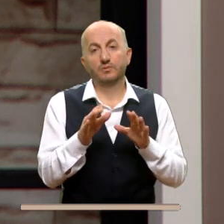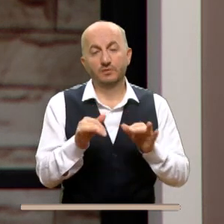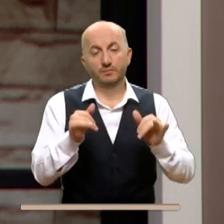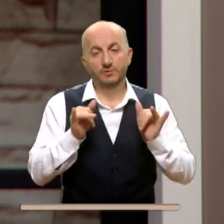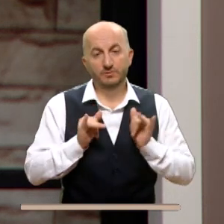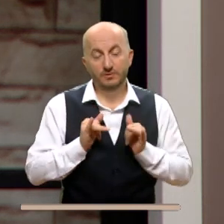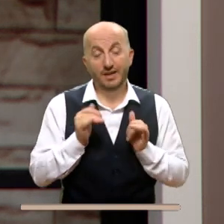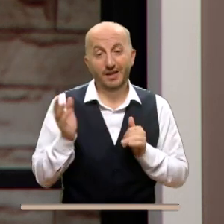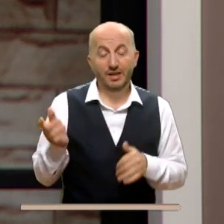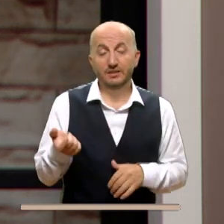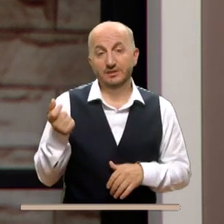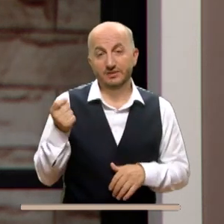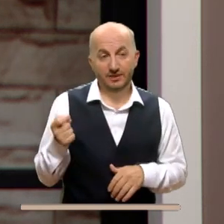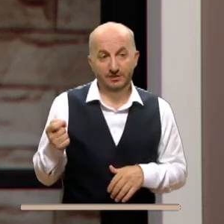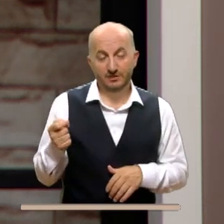pişmanım. Keşke en azından bir